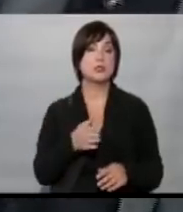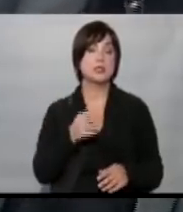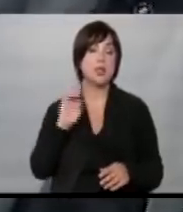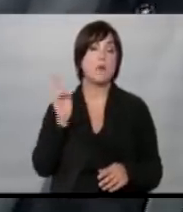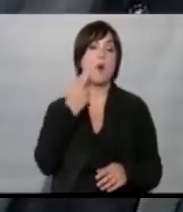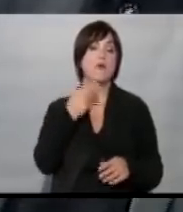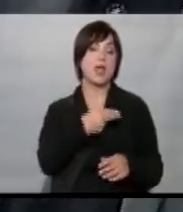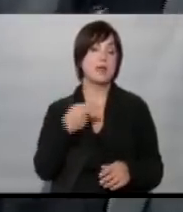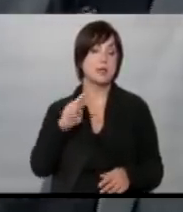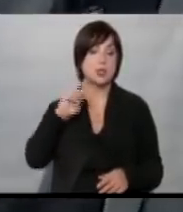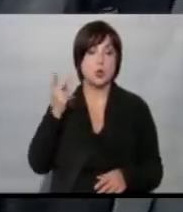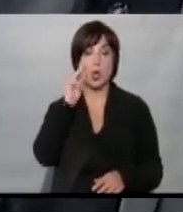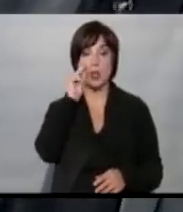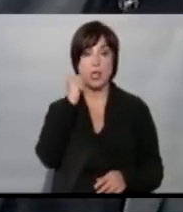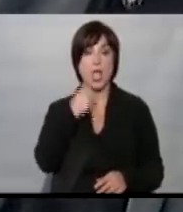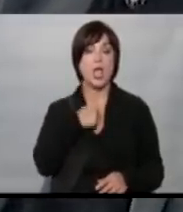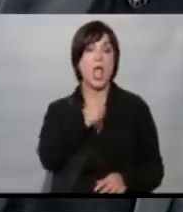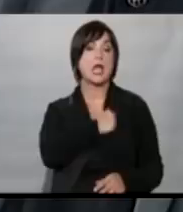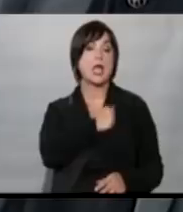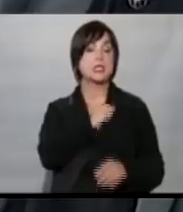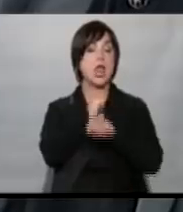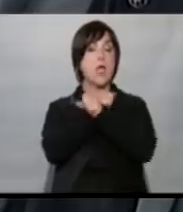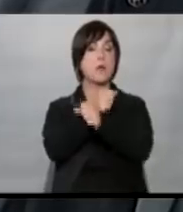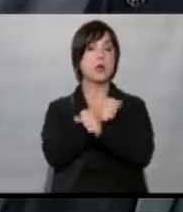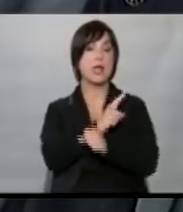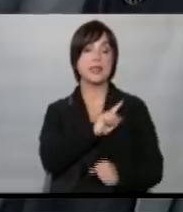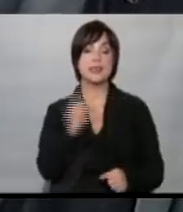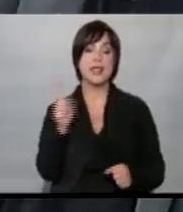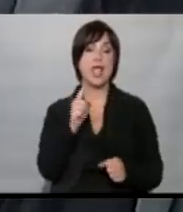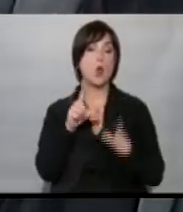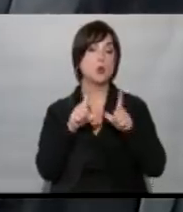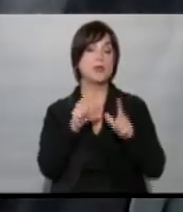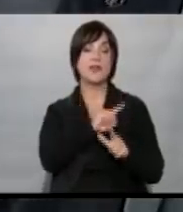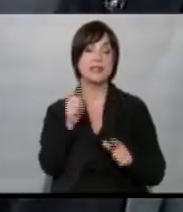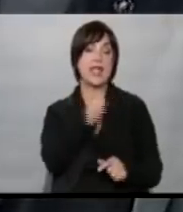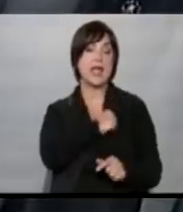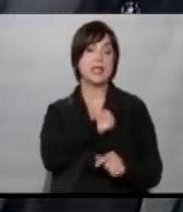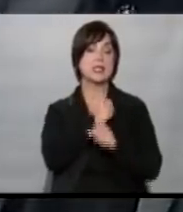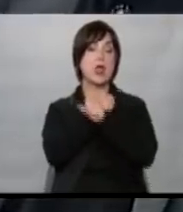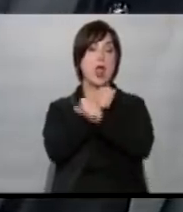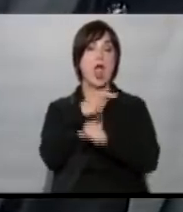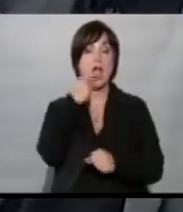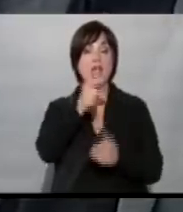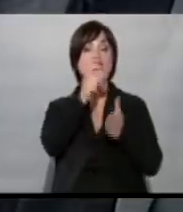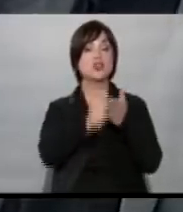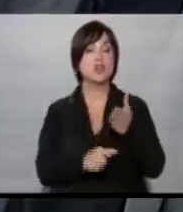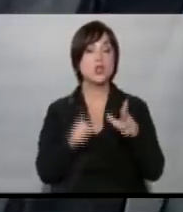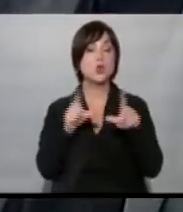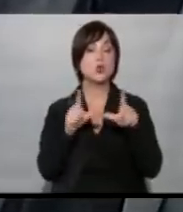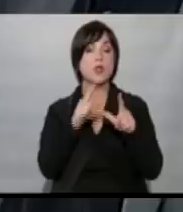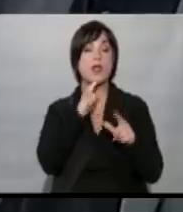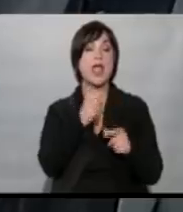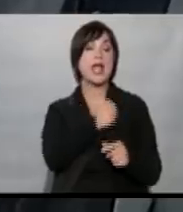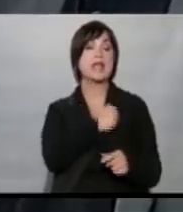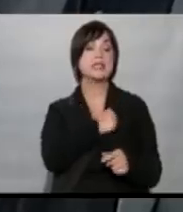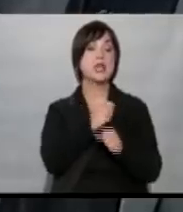во име на никој, на ниједен народ. Гарантира и бојкот? Не гарантира бојкот. Гарантира кажете бојкот. Кажете член од уставот кај што бојкотот е